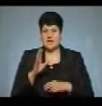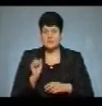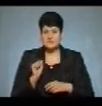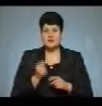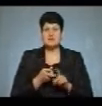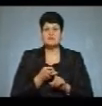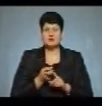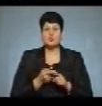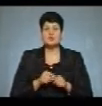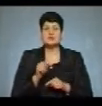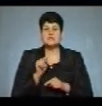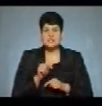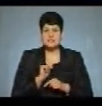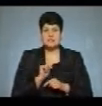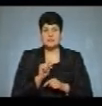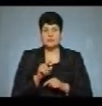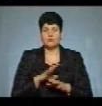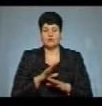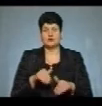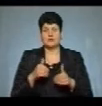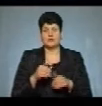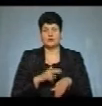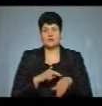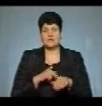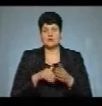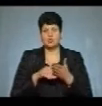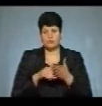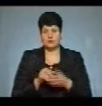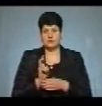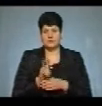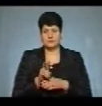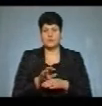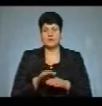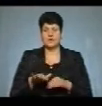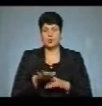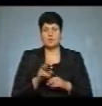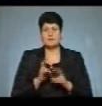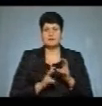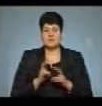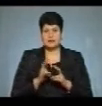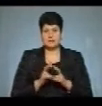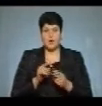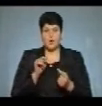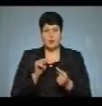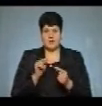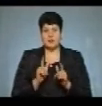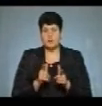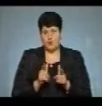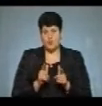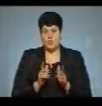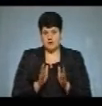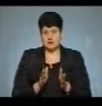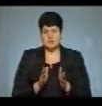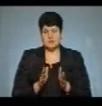зв'язку з цим їм було надано поліцейську допомогу, вони зайшли на територію підприємства, опоненти